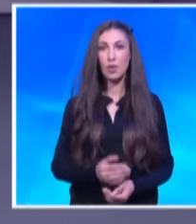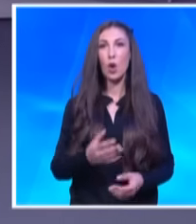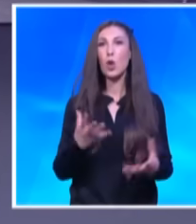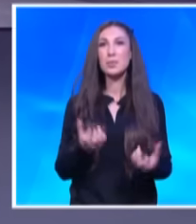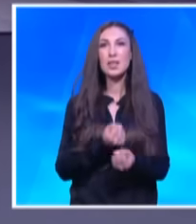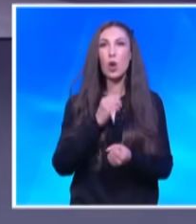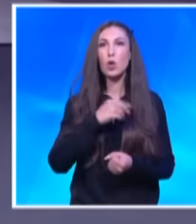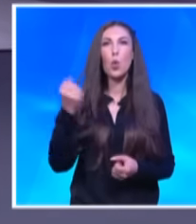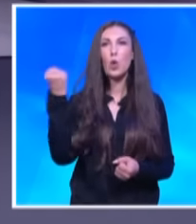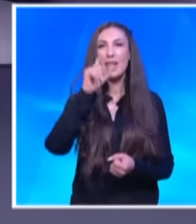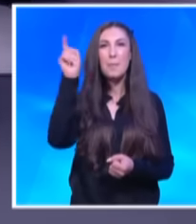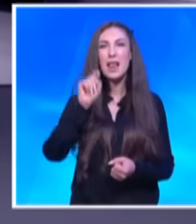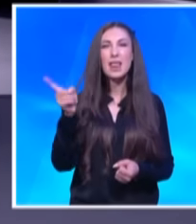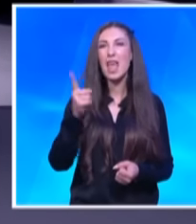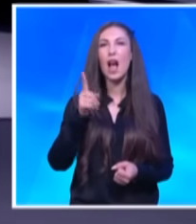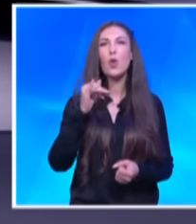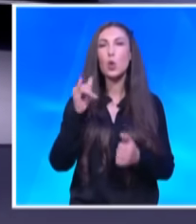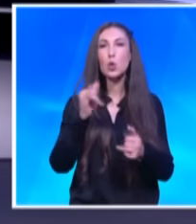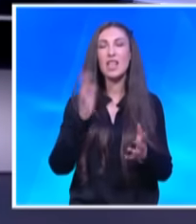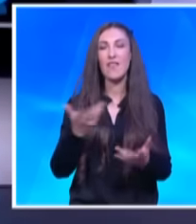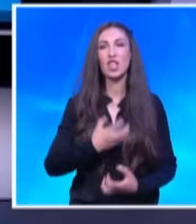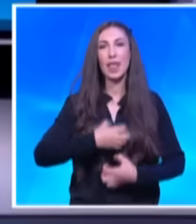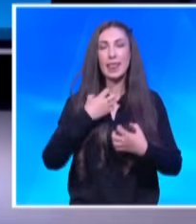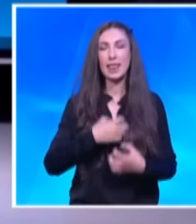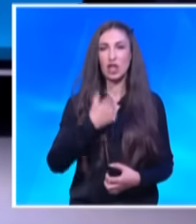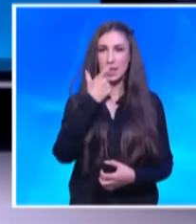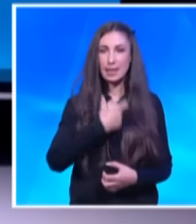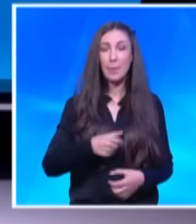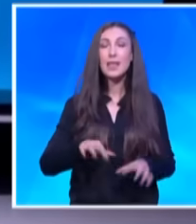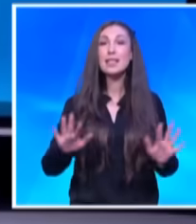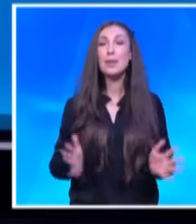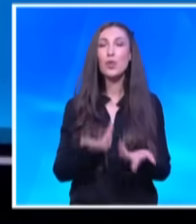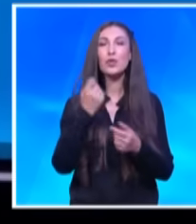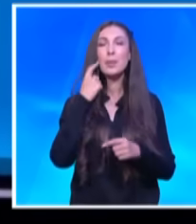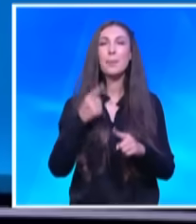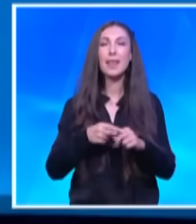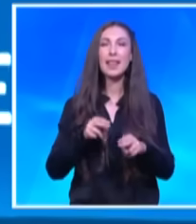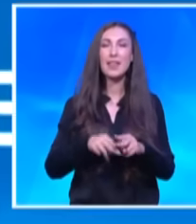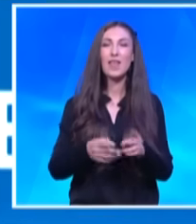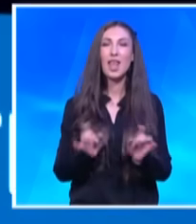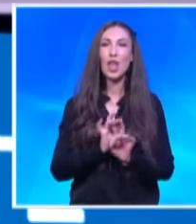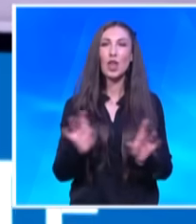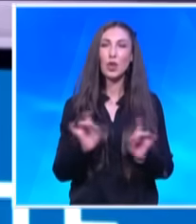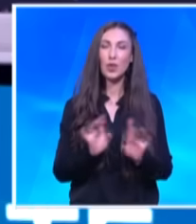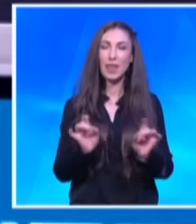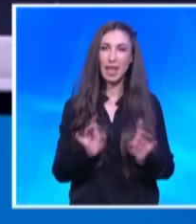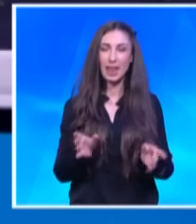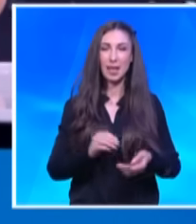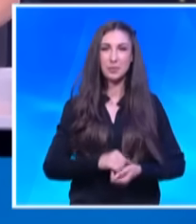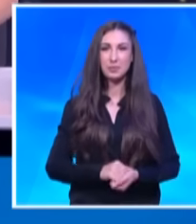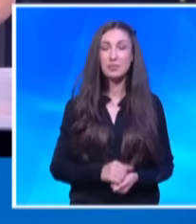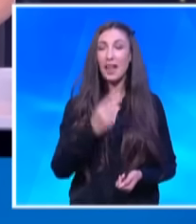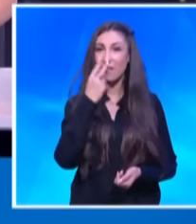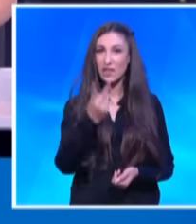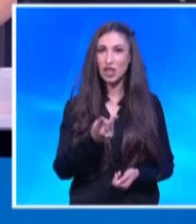Оцелялото след удар от мълния в Русе дете вече диша самостоятелно. Започват BTV новините. Аз съм Виктория Петрова. Аз съм Юксел Кадриев.